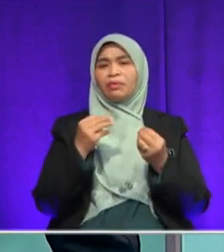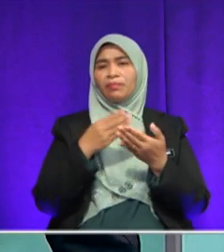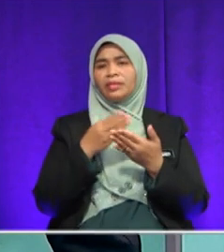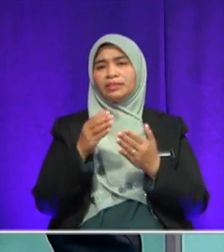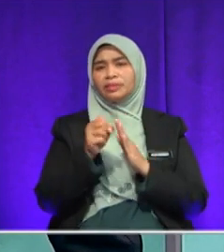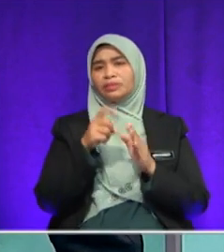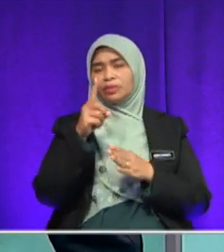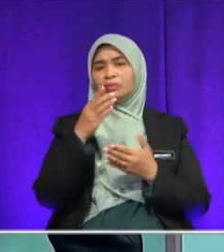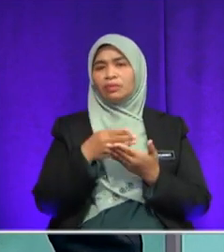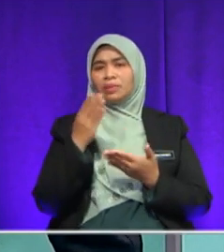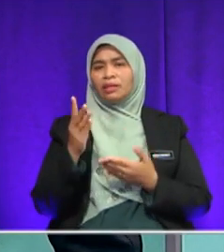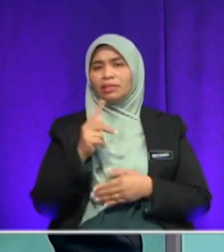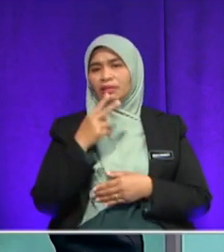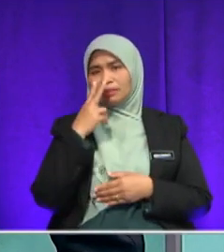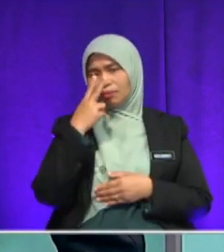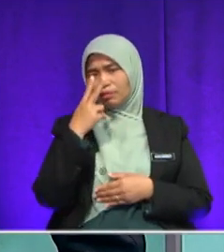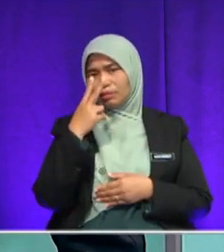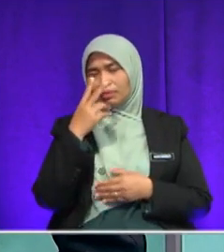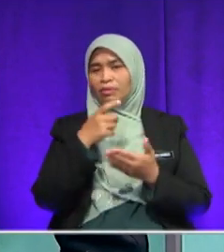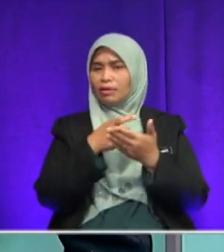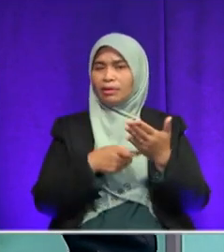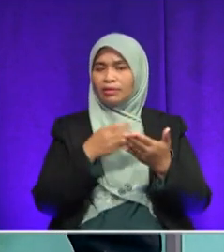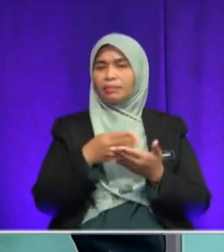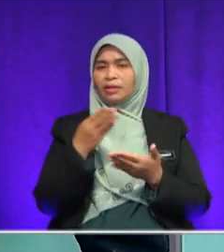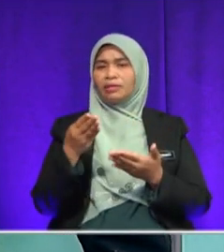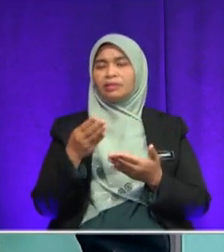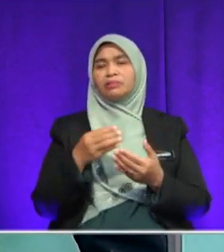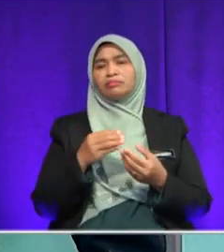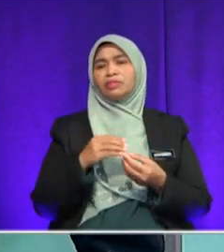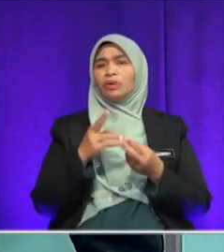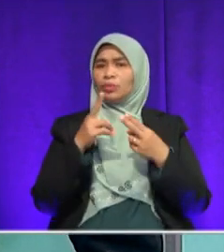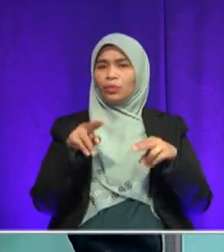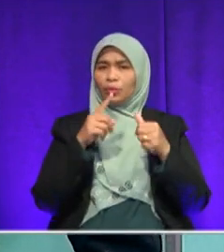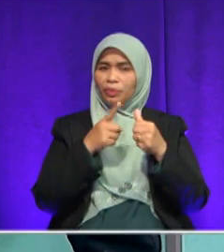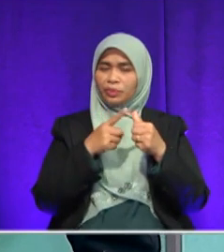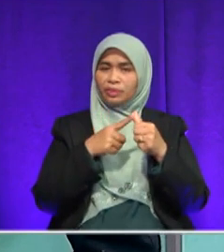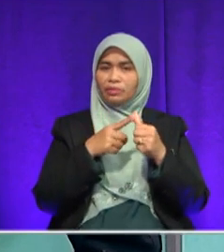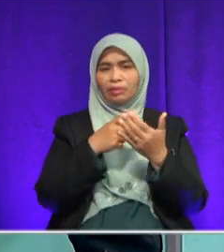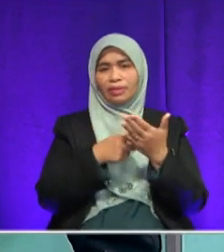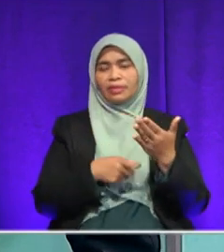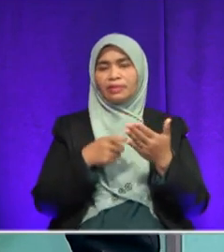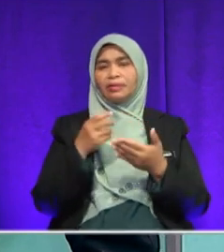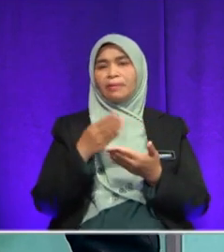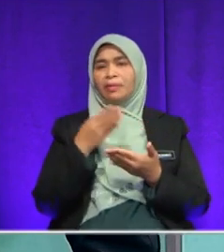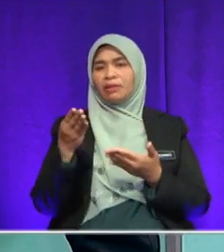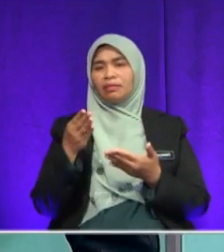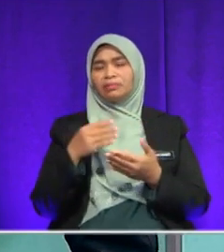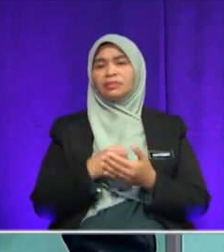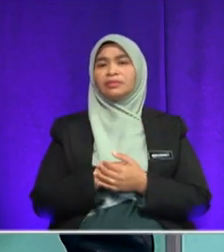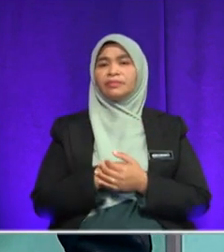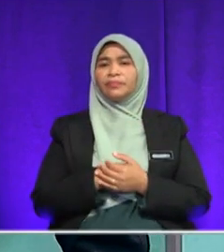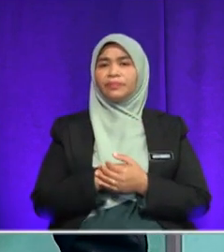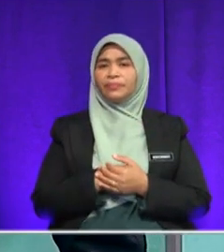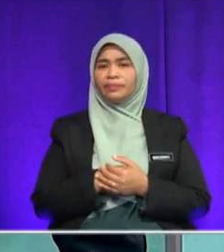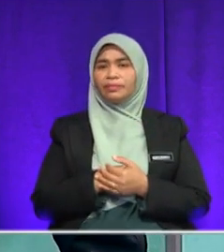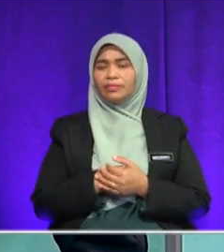biasanya kita akan lihat harga barang. Harga barang memainkan peranan yang utama dalam proses ataupun sebelum kita membuat keputusan